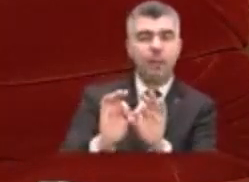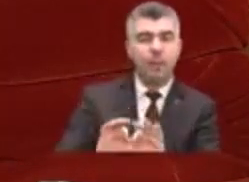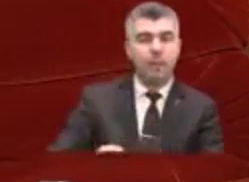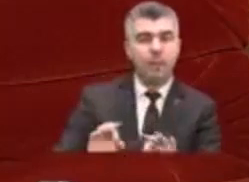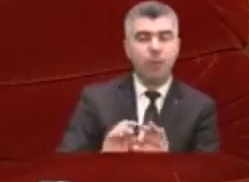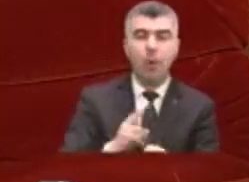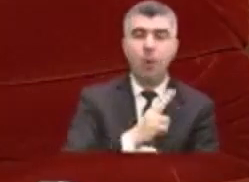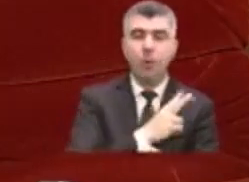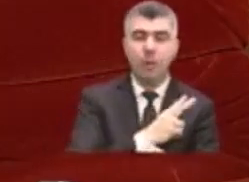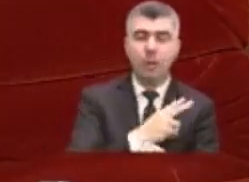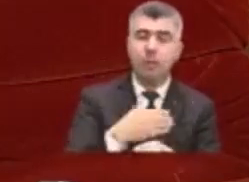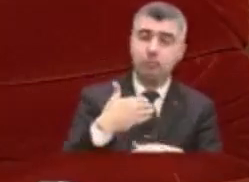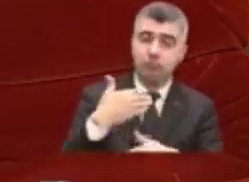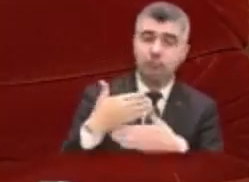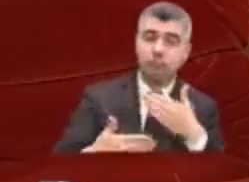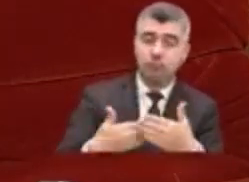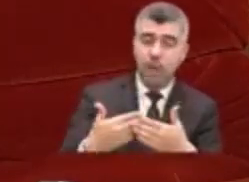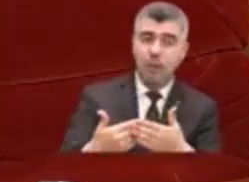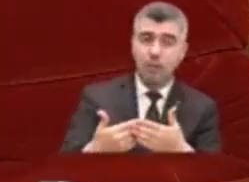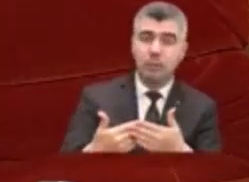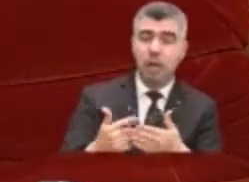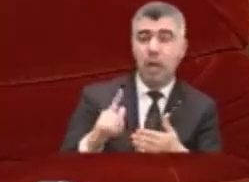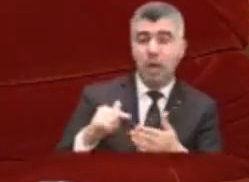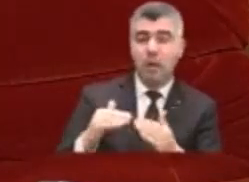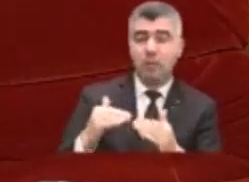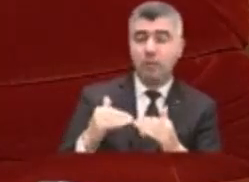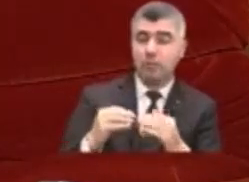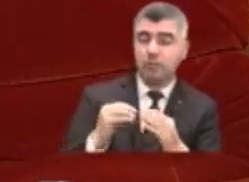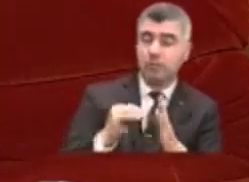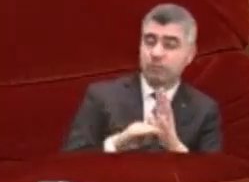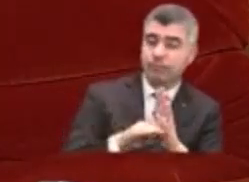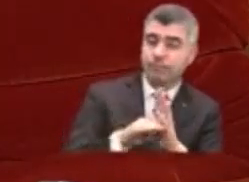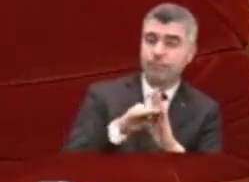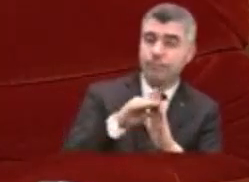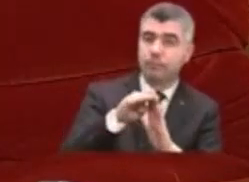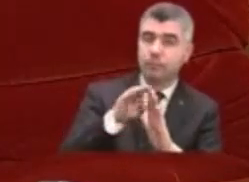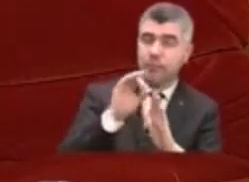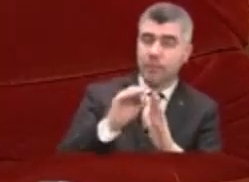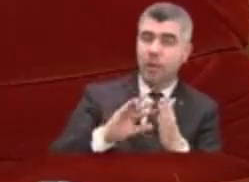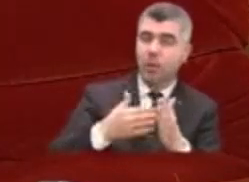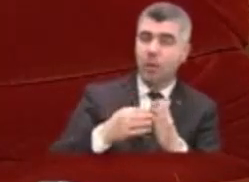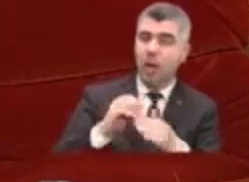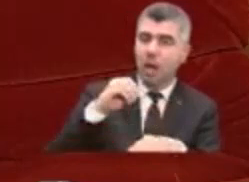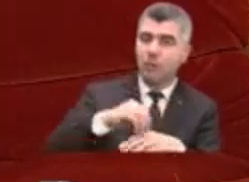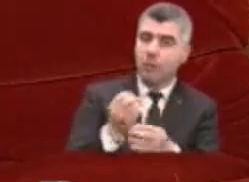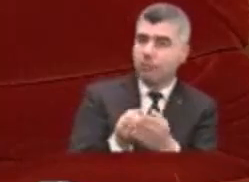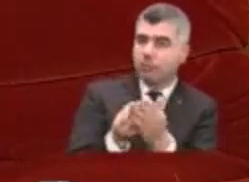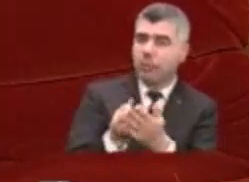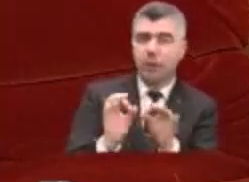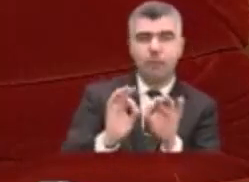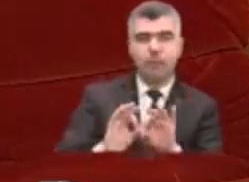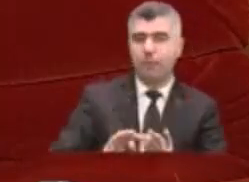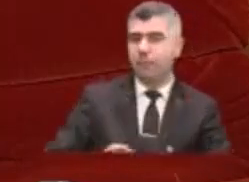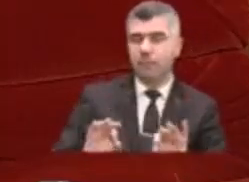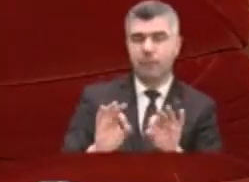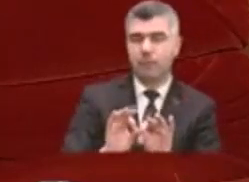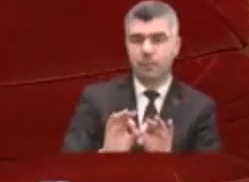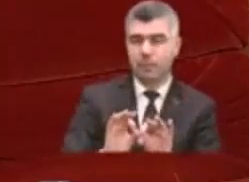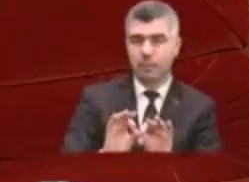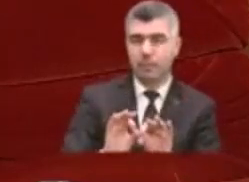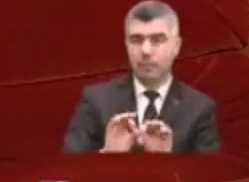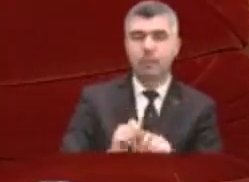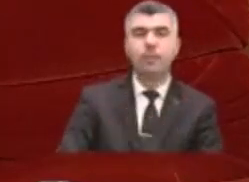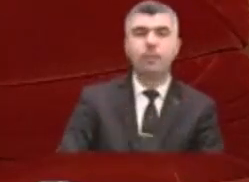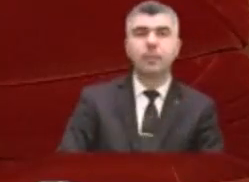تمت بعد تسجيل واحد العدد ديال التجاوزات والخروقات، انا ما نرجعش لهاش، ولكن اللي بغيت ناكد